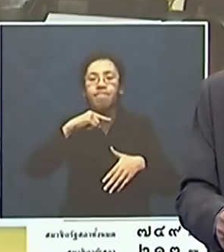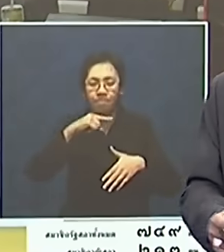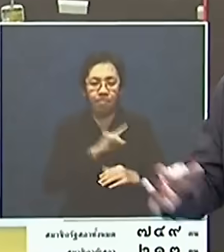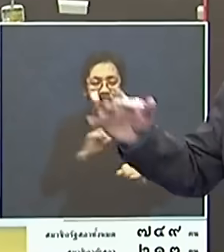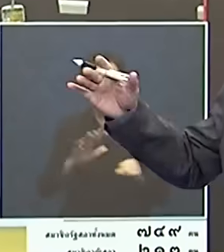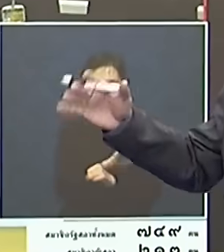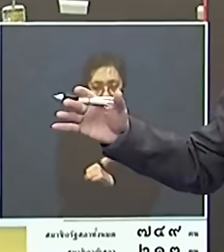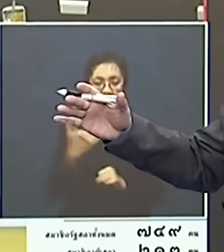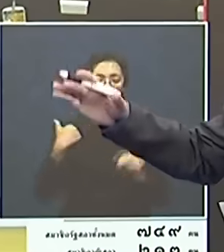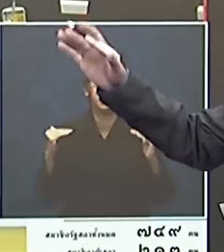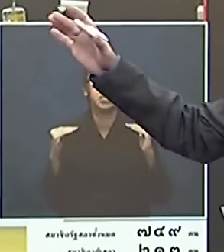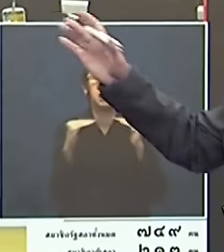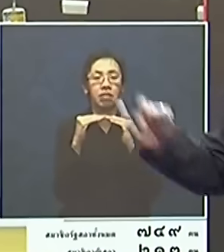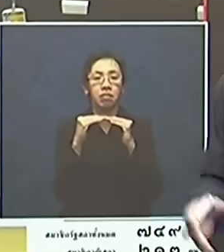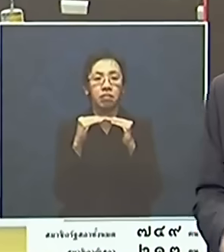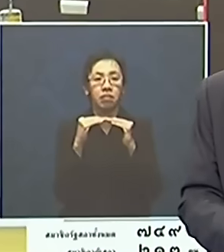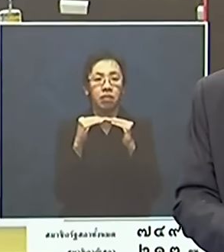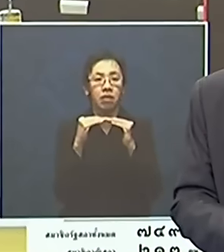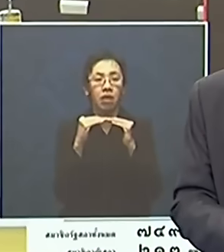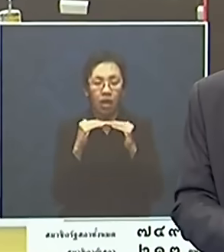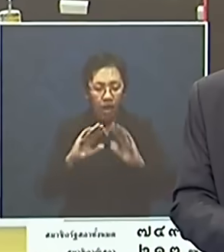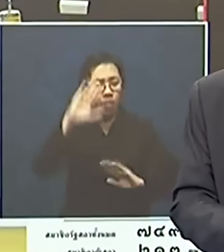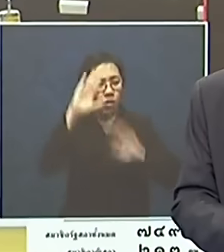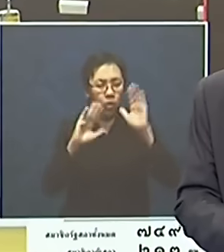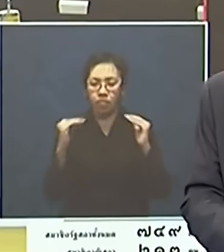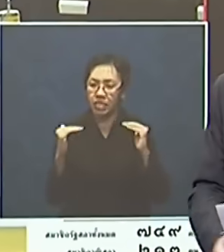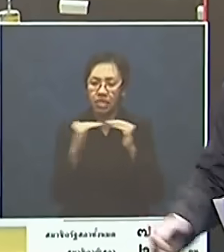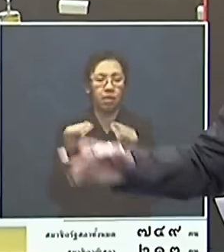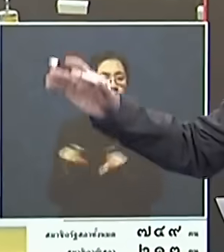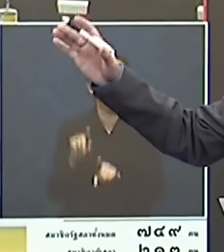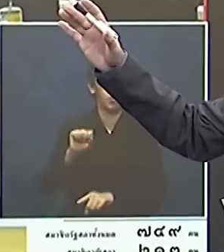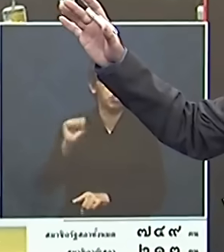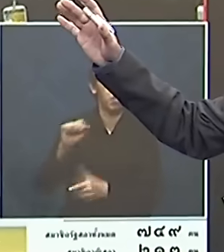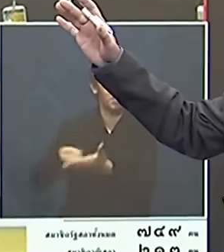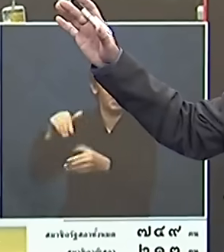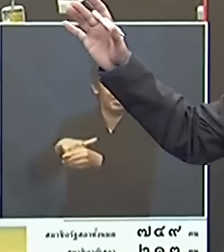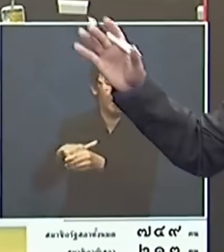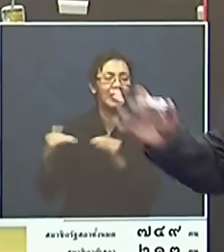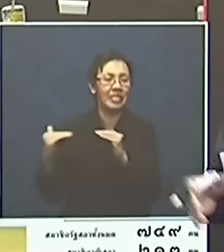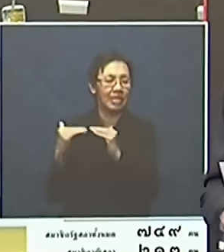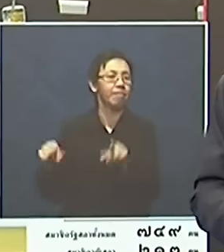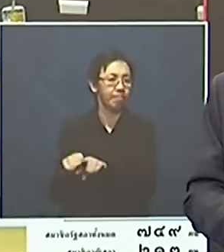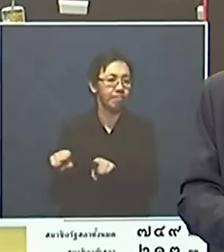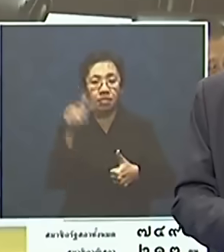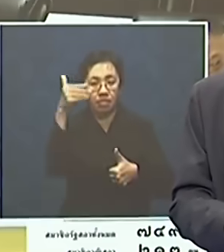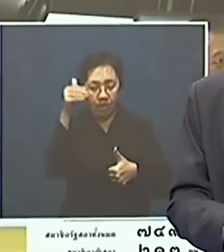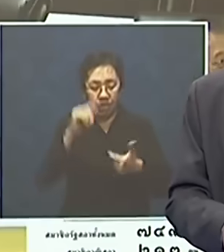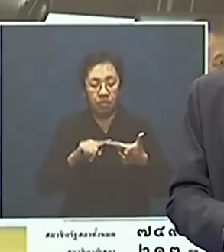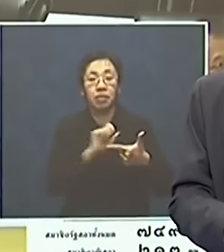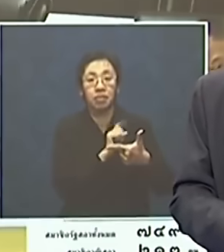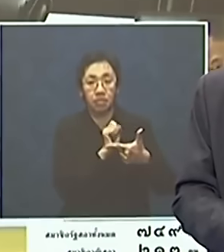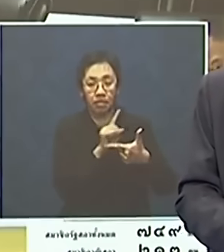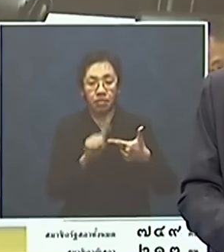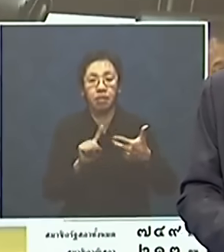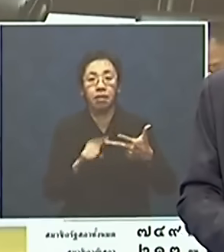ล้วนแล้วแต่เป็นตัวตึงครับในการต่อต้านคุณวิทาอย่างเช่นกรณีเอ่อกรณีของสวนะครับ